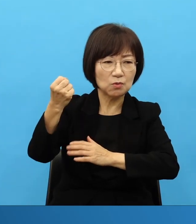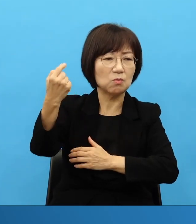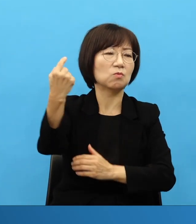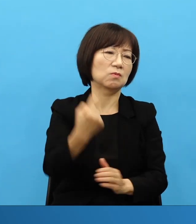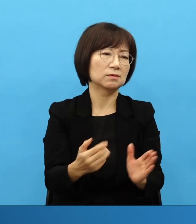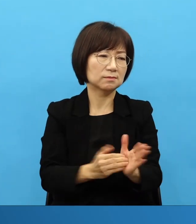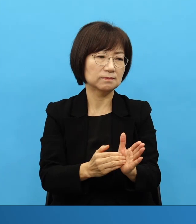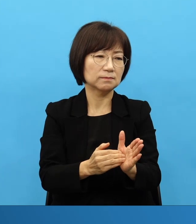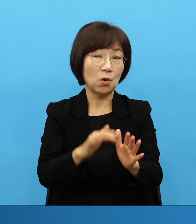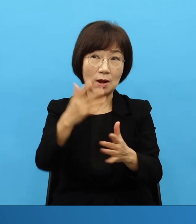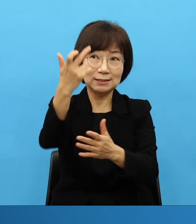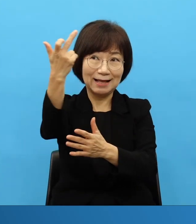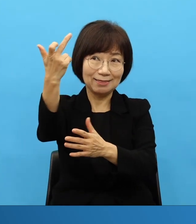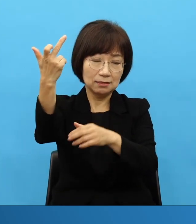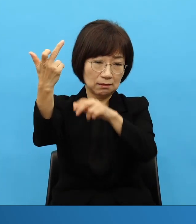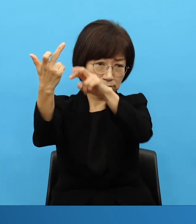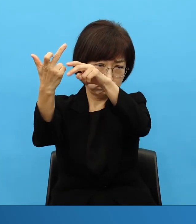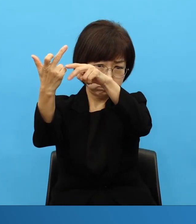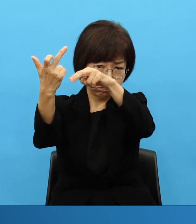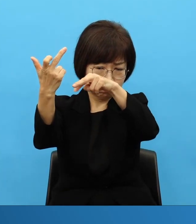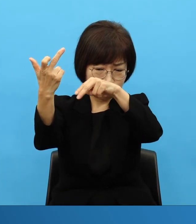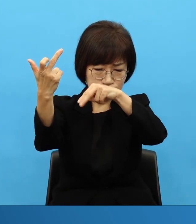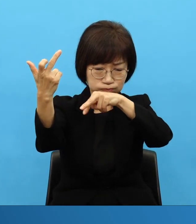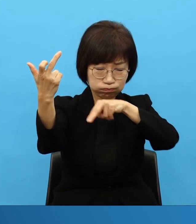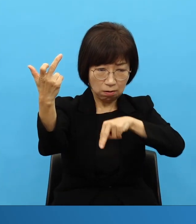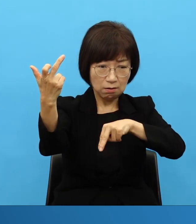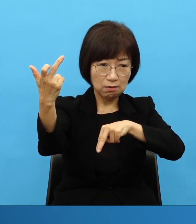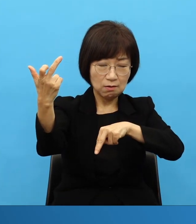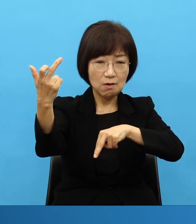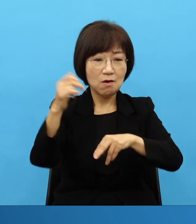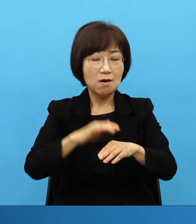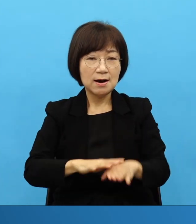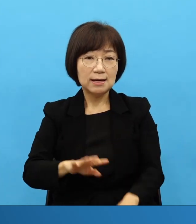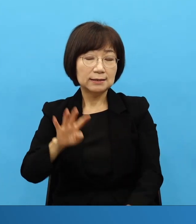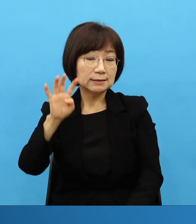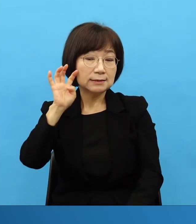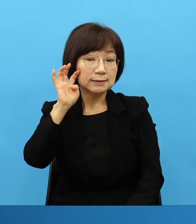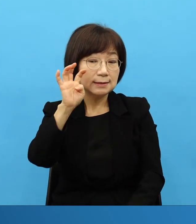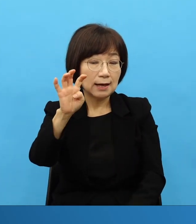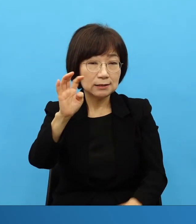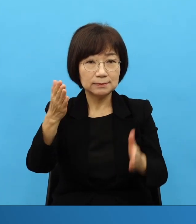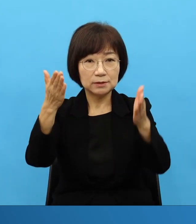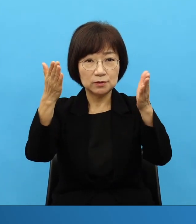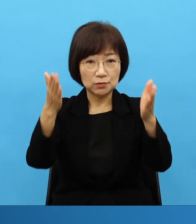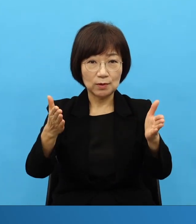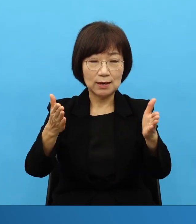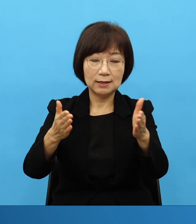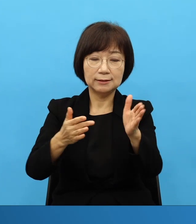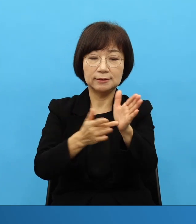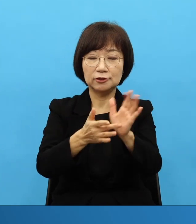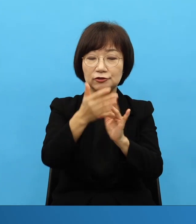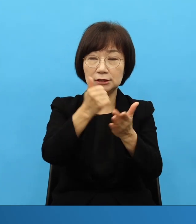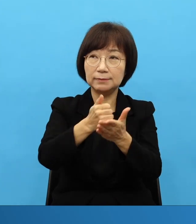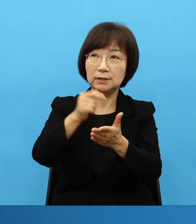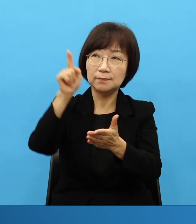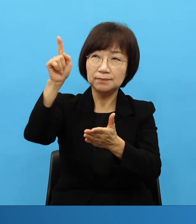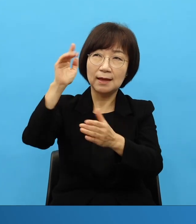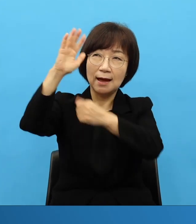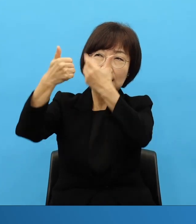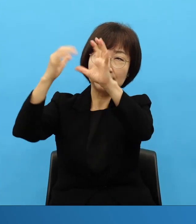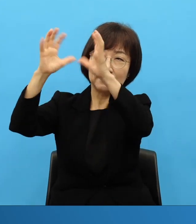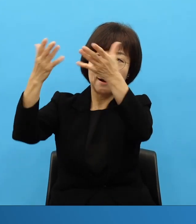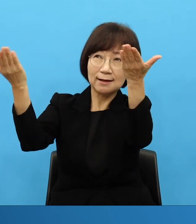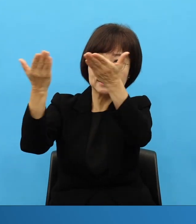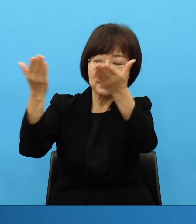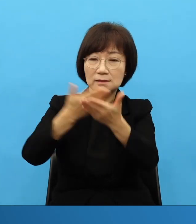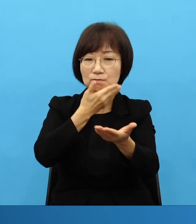감남산에서 truly 내려왔다니까요. changed their spiritual realm, that completely changed their 40일 faith 동안 destiny. 예수님이 보좌의 하나님 나라 일을 설명하는 거기서 그